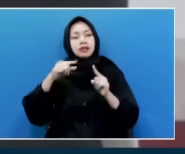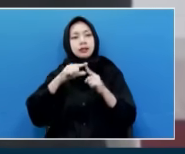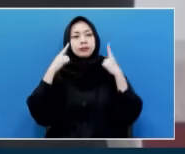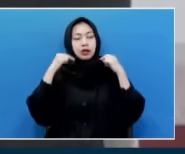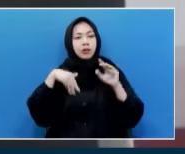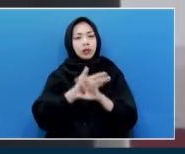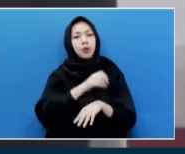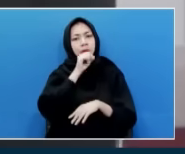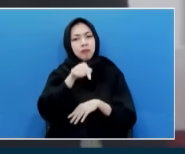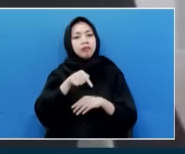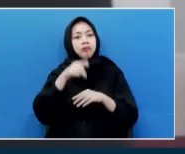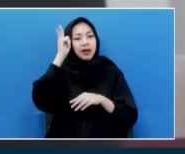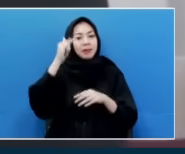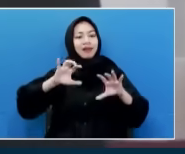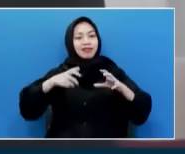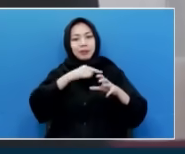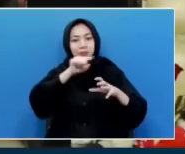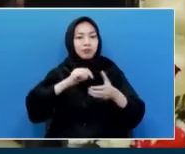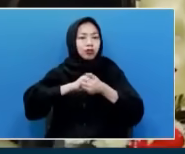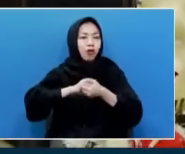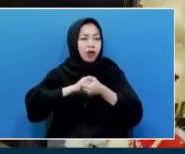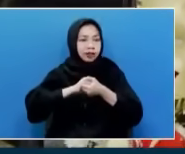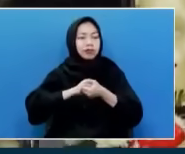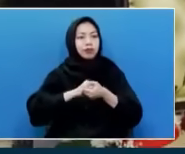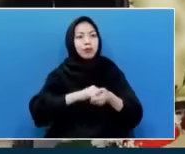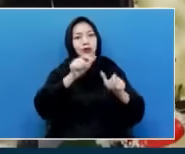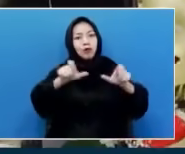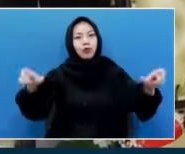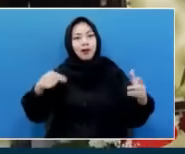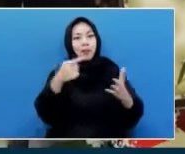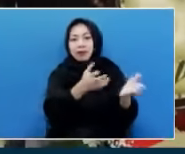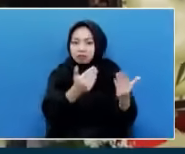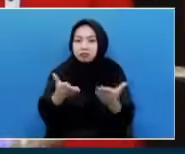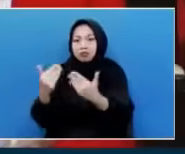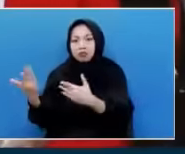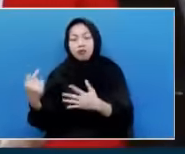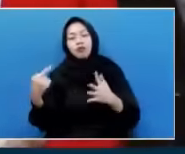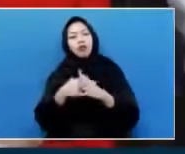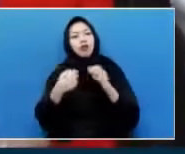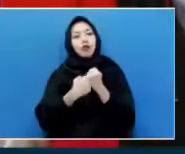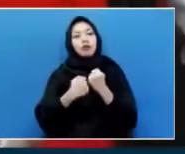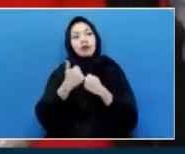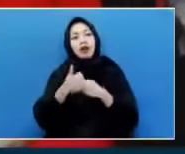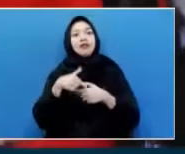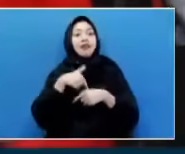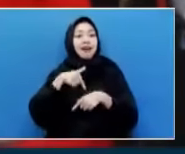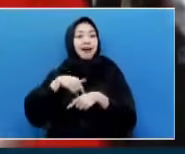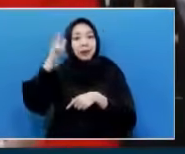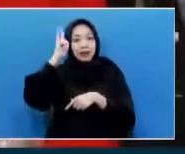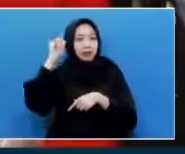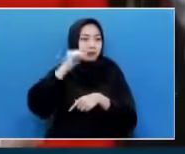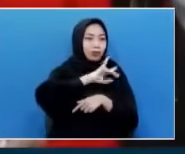Solid dan mampu meraih suara pemilih jarak antara PDIP dan Jokowi memang bukan isu baru upaya